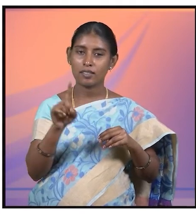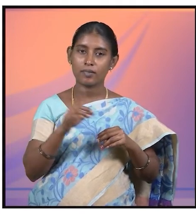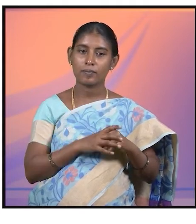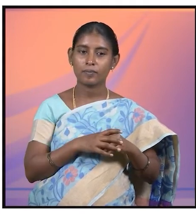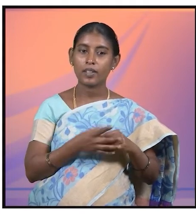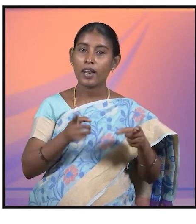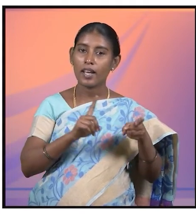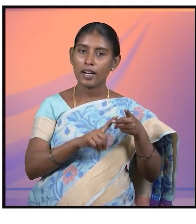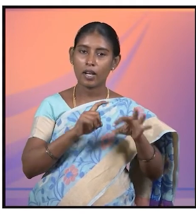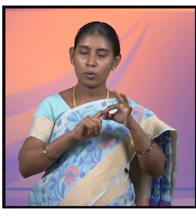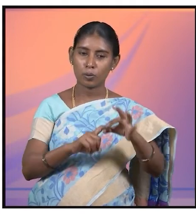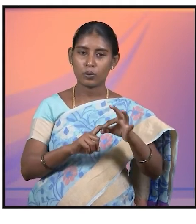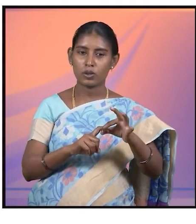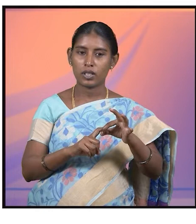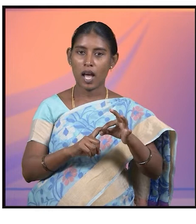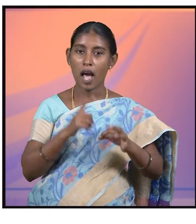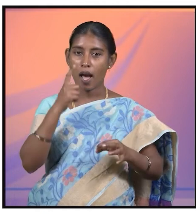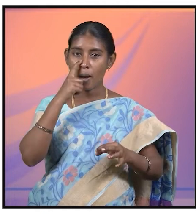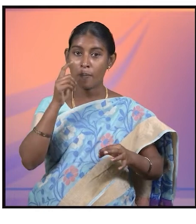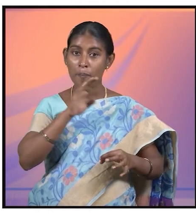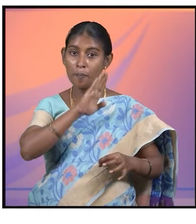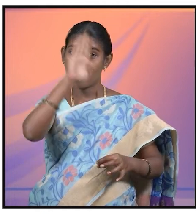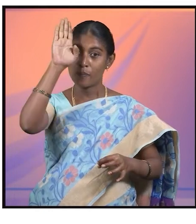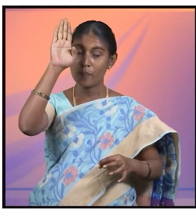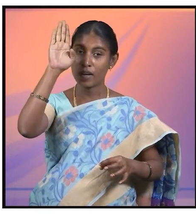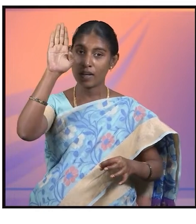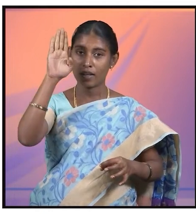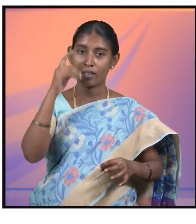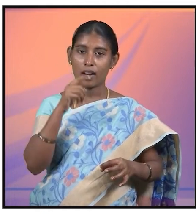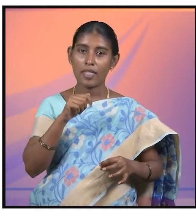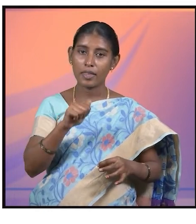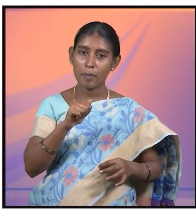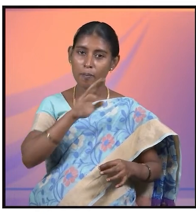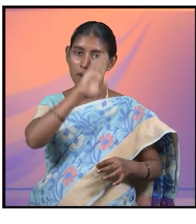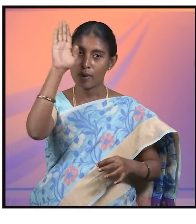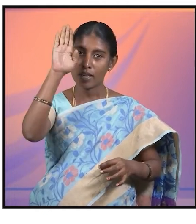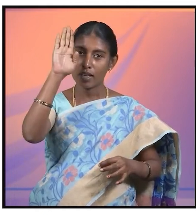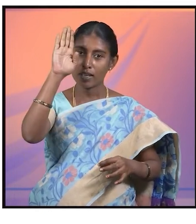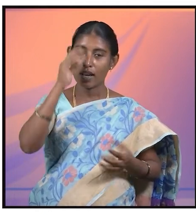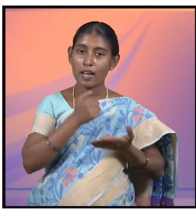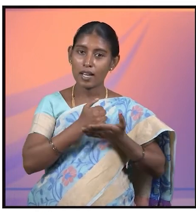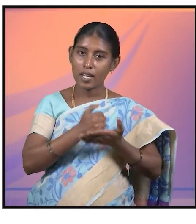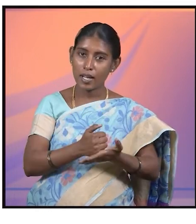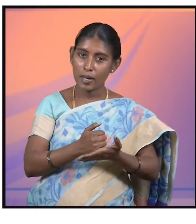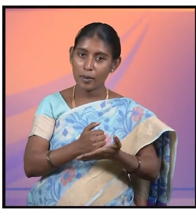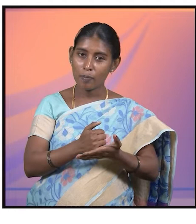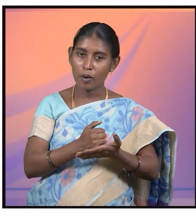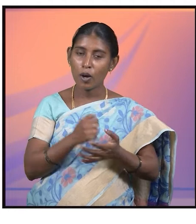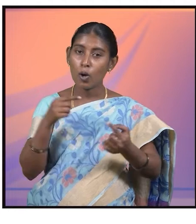அதியமான் என்ற மன்னருக்காக தூது சென்ற பெண்பாற்புலவர் யார்? வெள்ளி